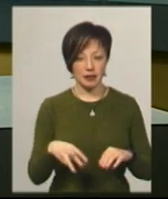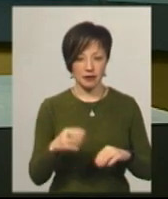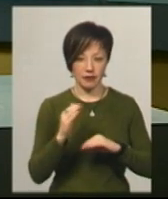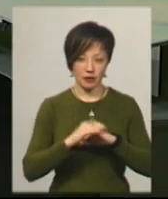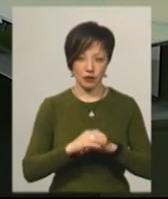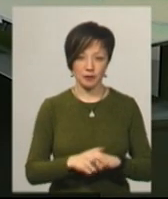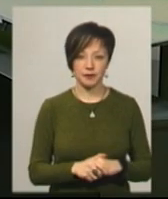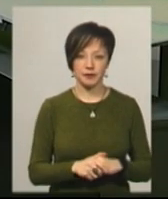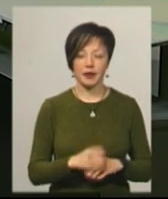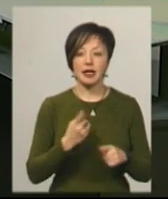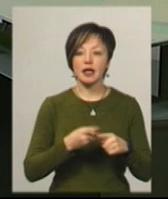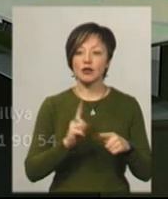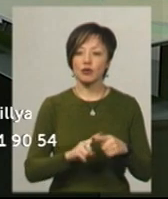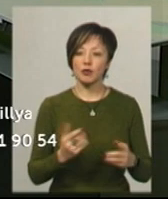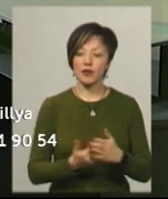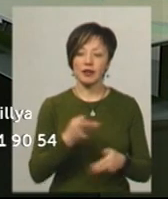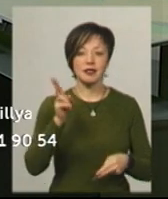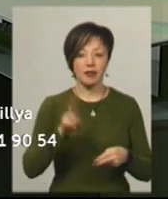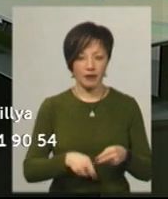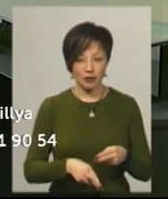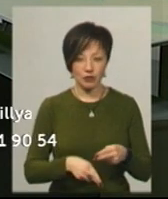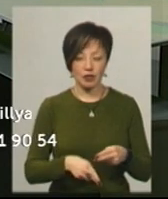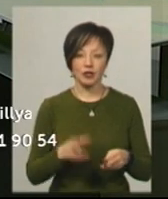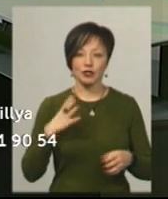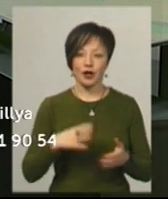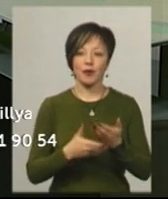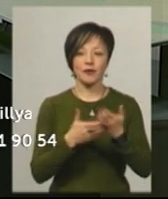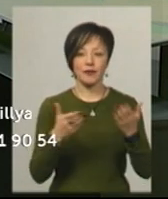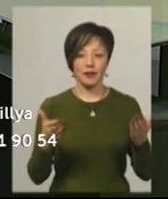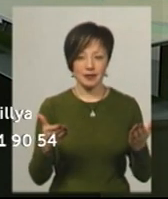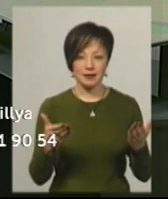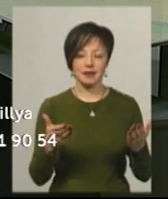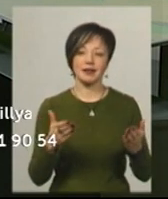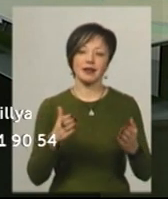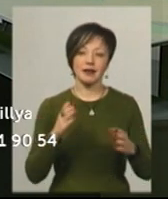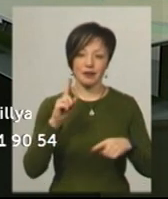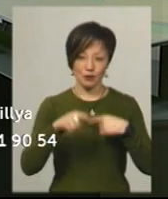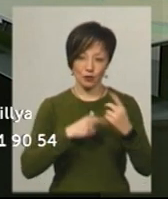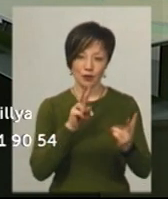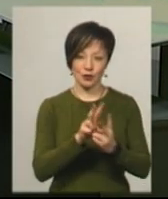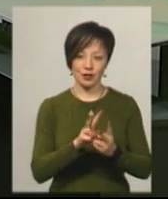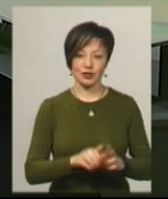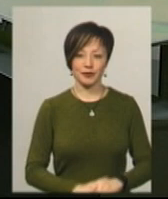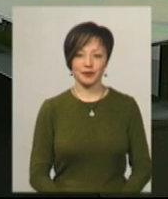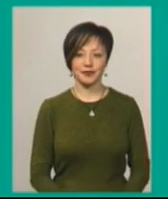20:30. Наш випуск на цьому завершено. Чекатимемо нашої зустрічі о 20:30.